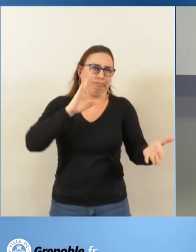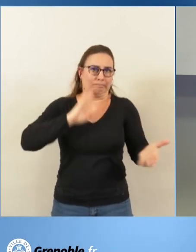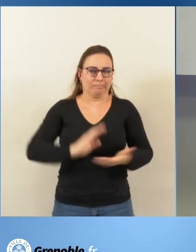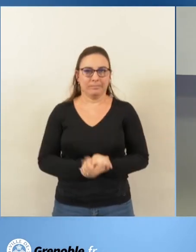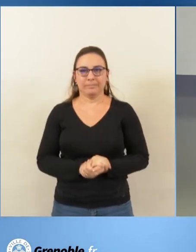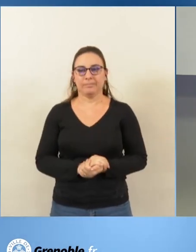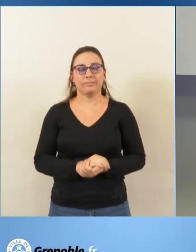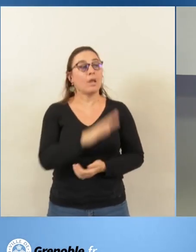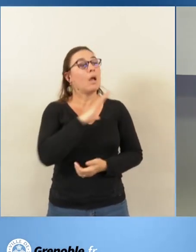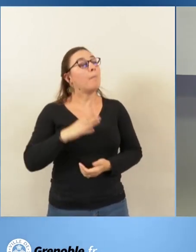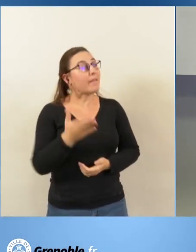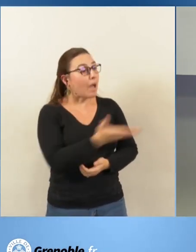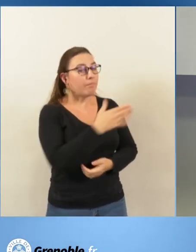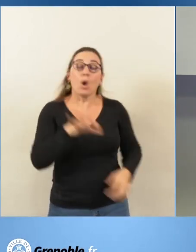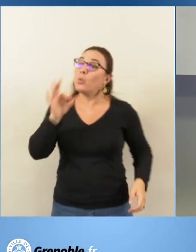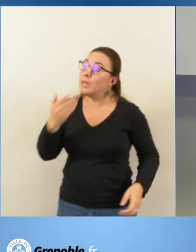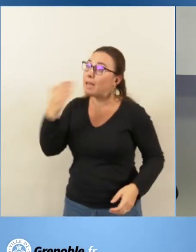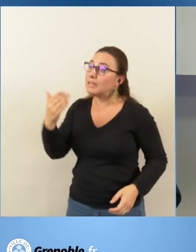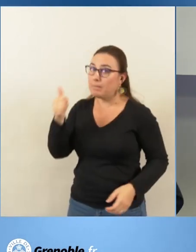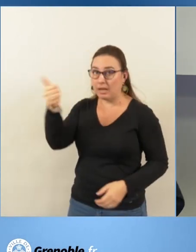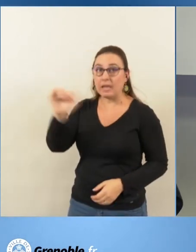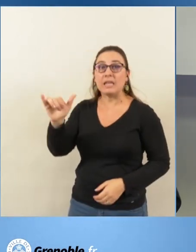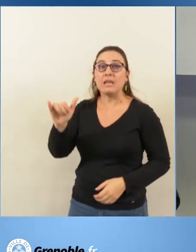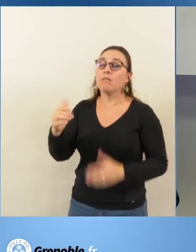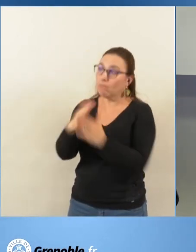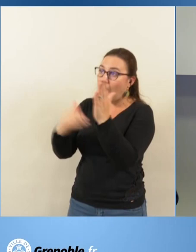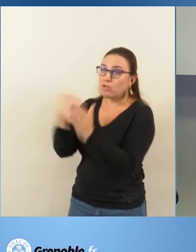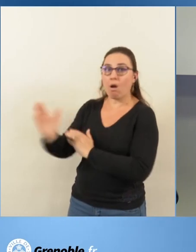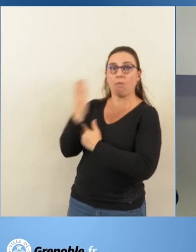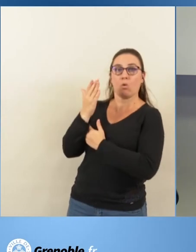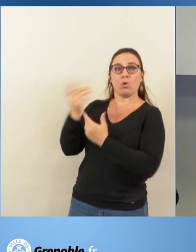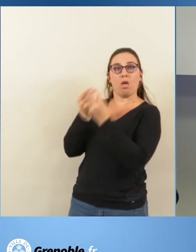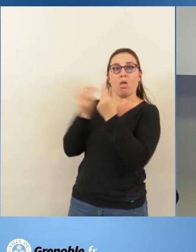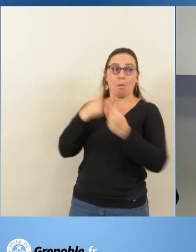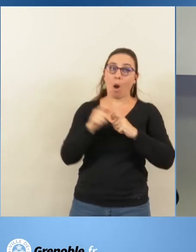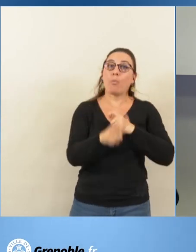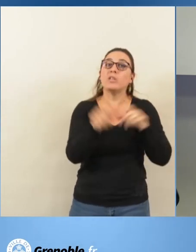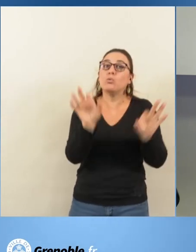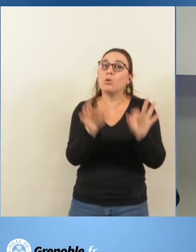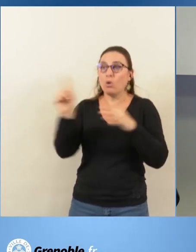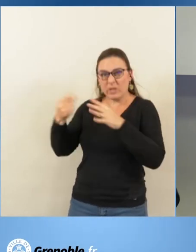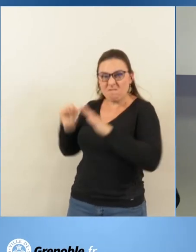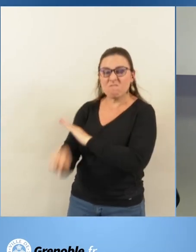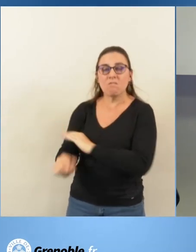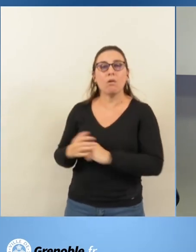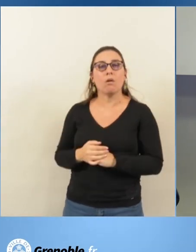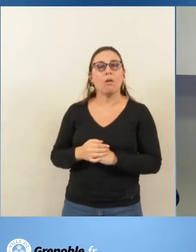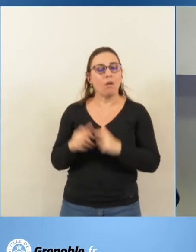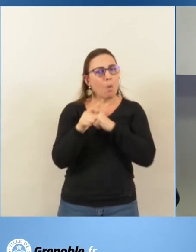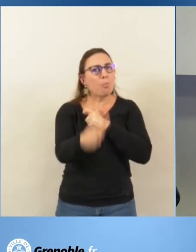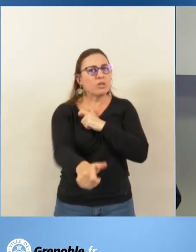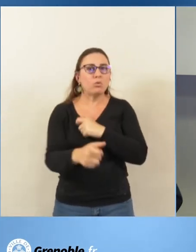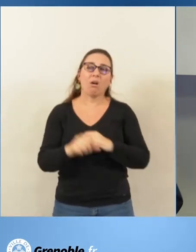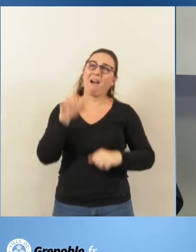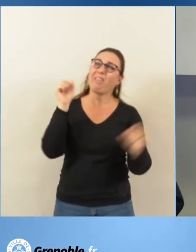merci enfin en l'occurrence sur votre adjoint qui parle de fond moi je n'avais que soulever la procédure donc voilà puisque en l'occurrence cette procédure c'est pas d'être